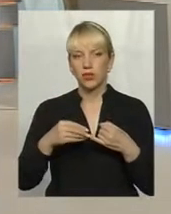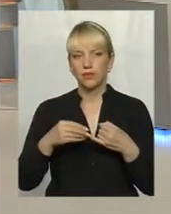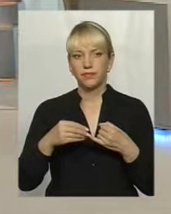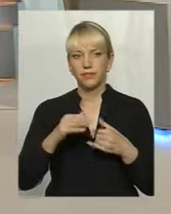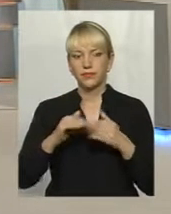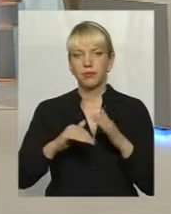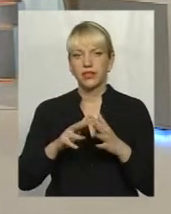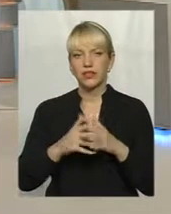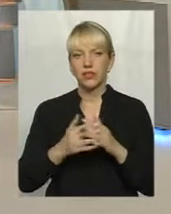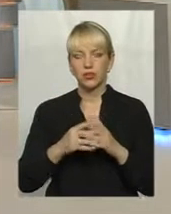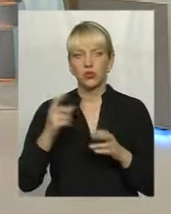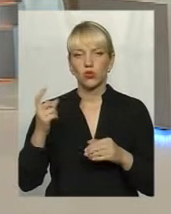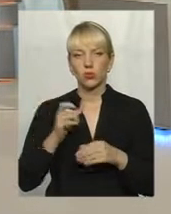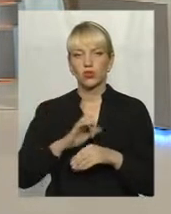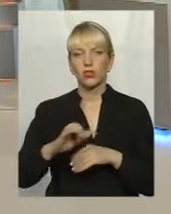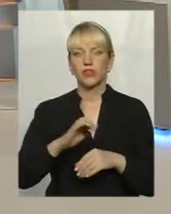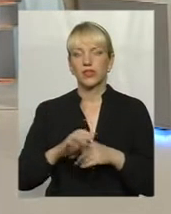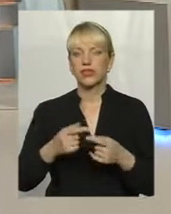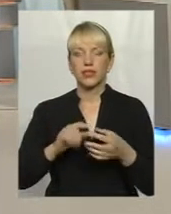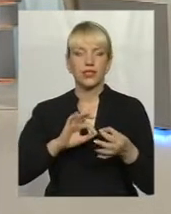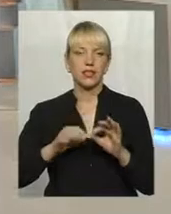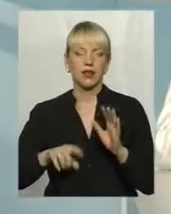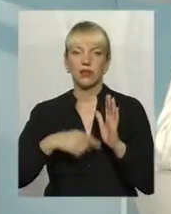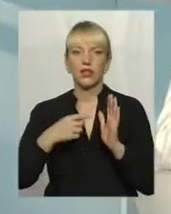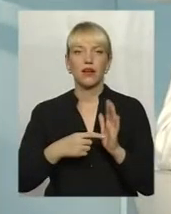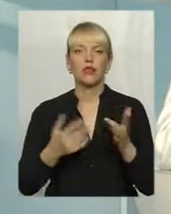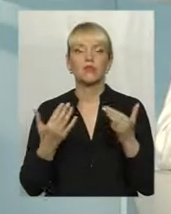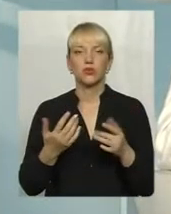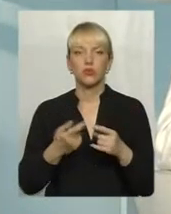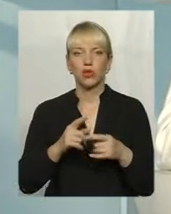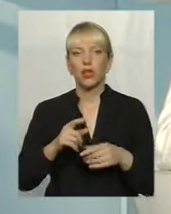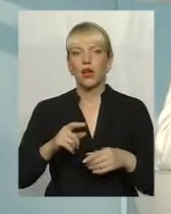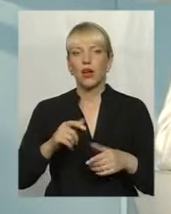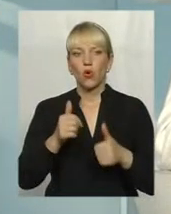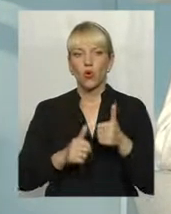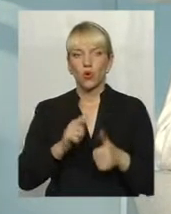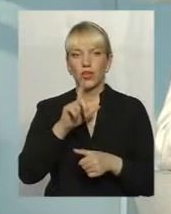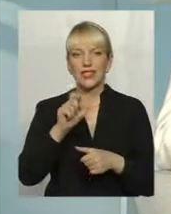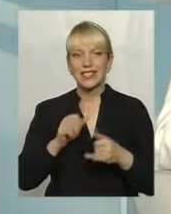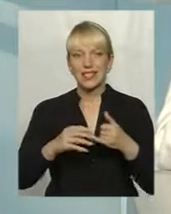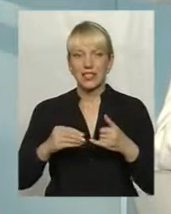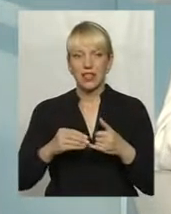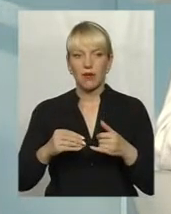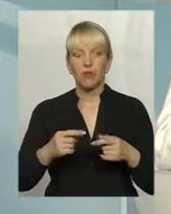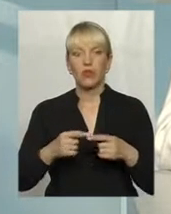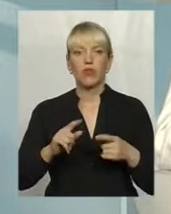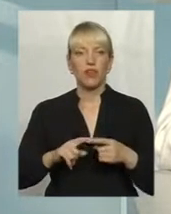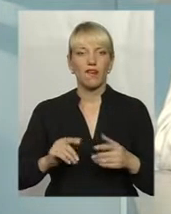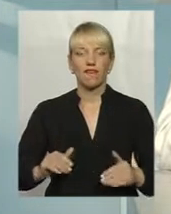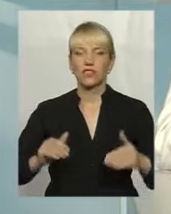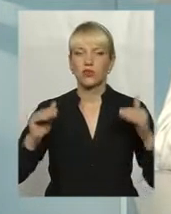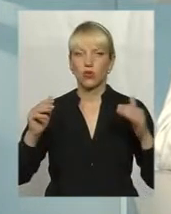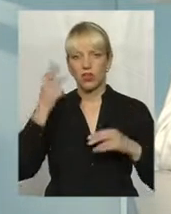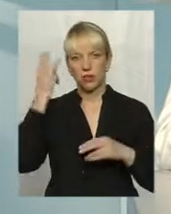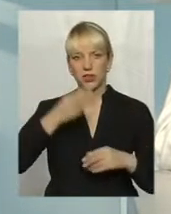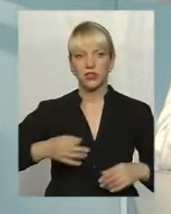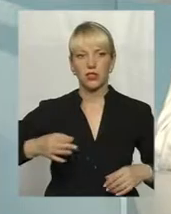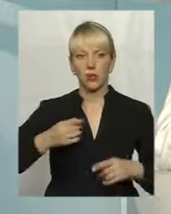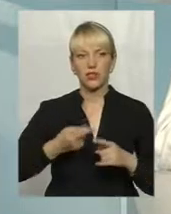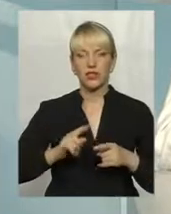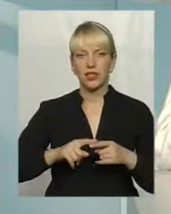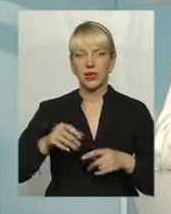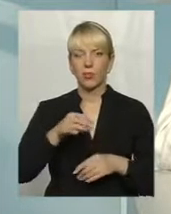під сільськогосподарське виробництво, це досить складне питання. Чому? Тому що конкуренція за землю дуже висока. А Хмельницька область – одна із